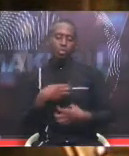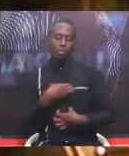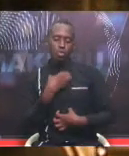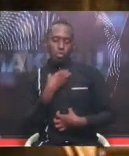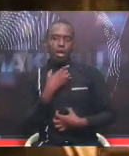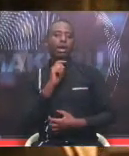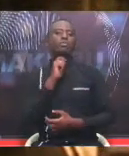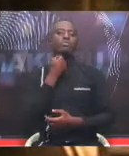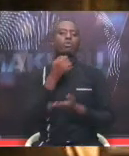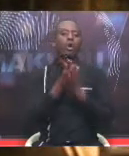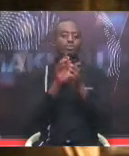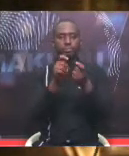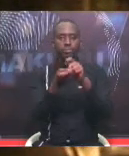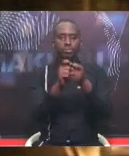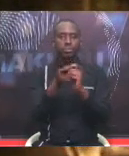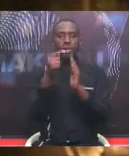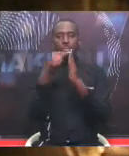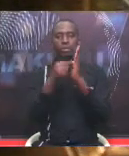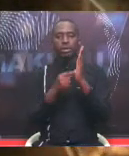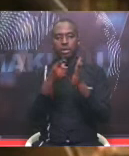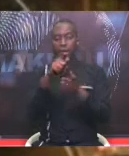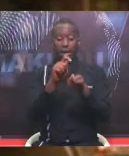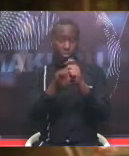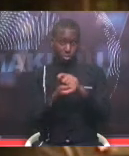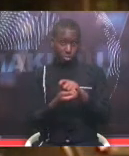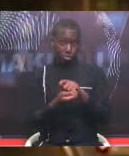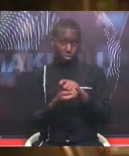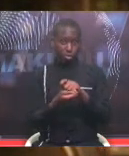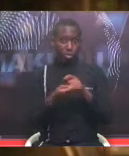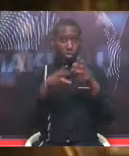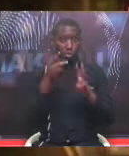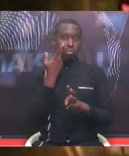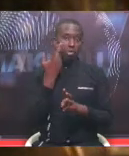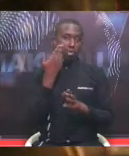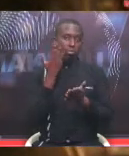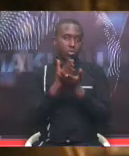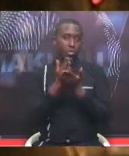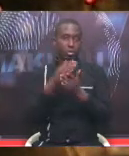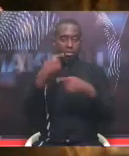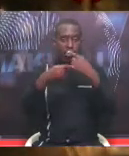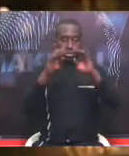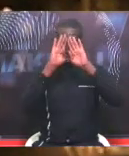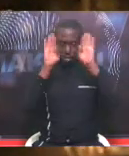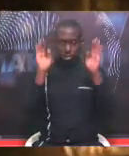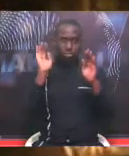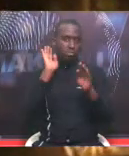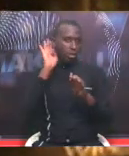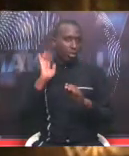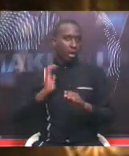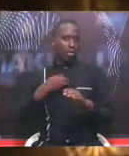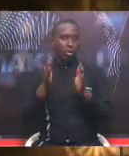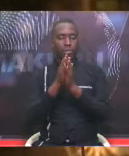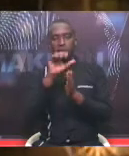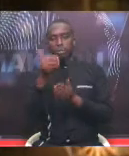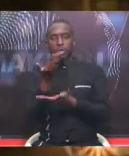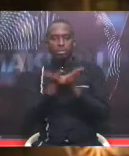imfungwa n'abagororwa aya ngaya yanavuguruwe uko biri kose bazagenda babisobanukirwa amakuru yacu ari imbere ndetse no mu bindi biganiro